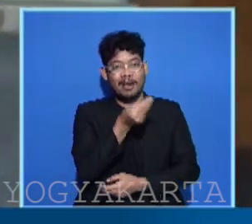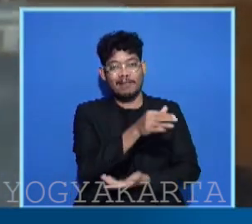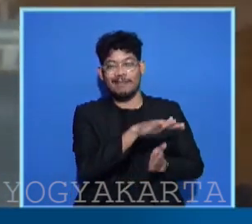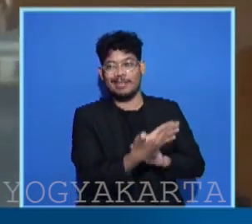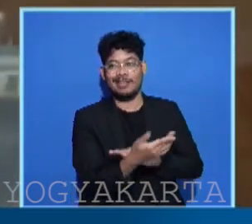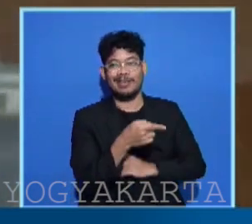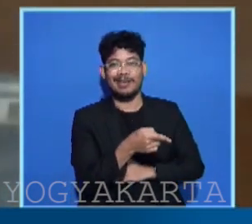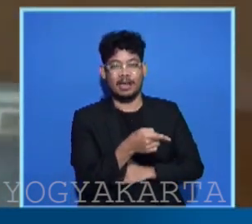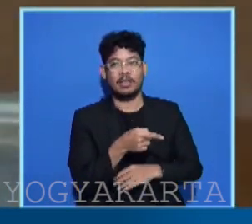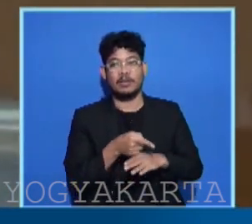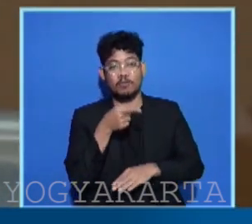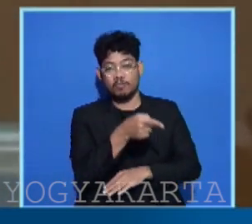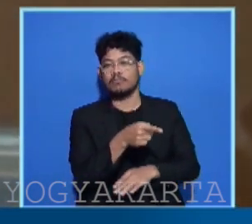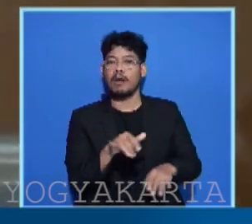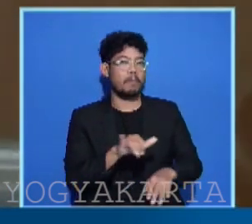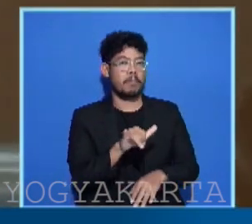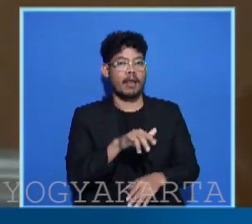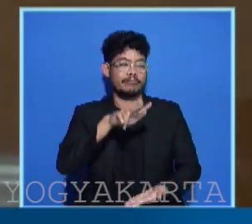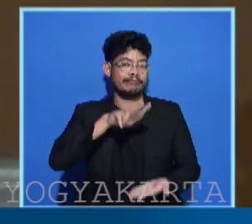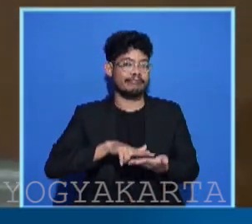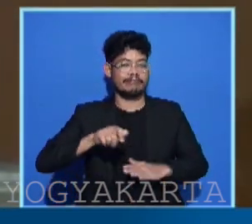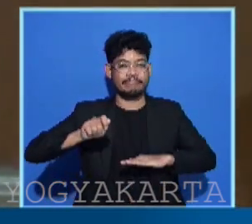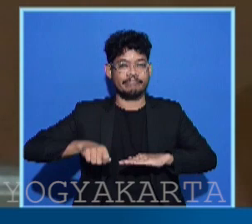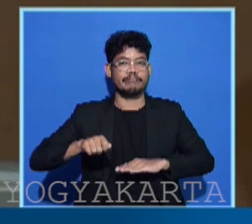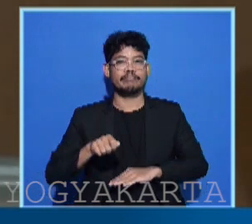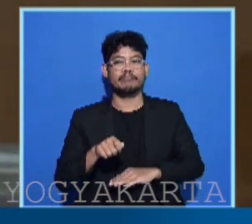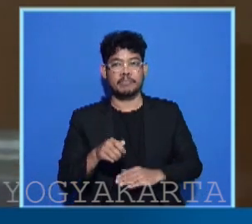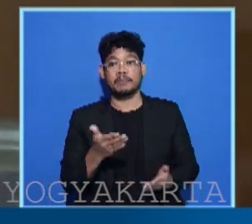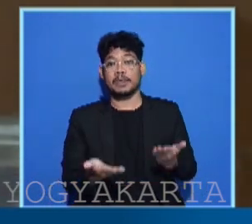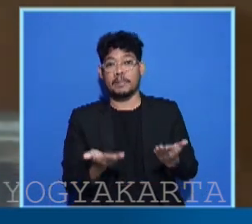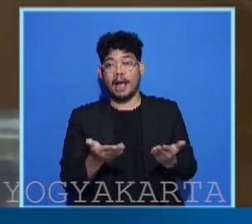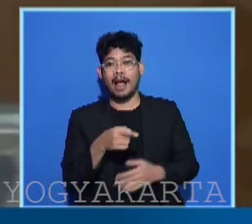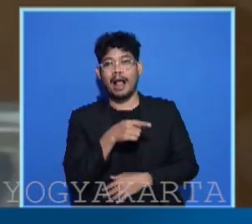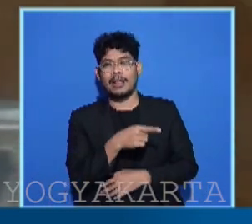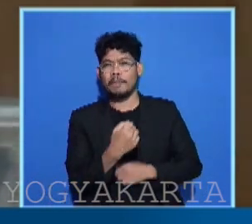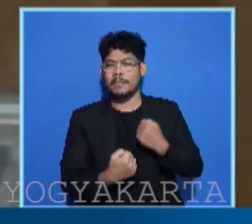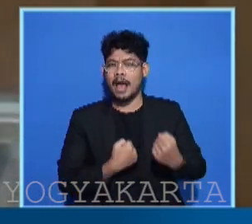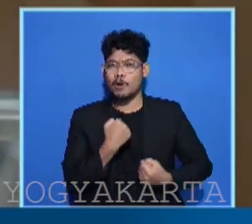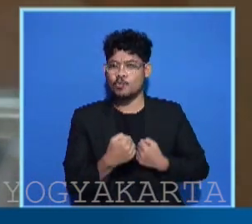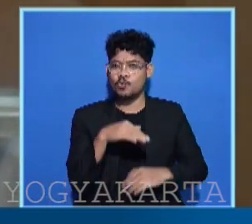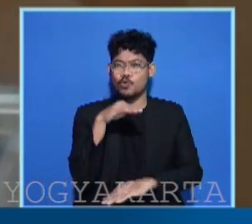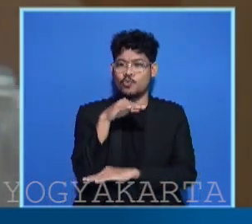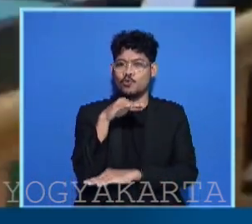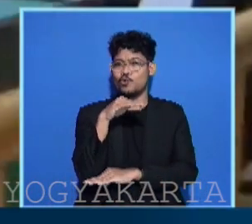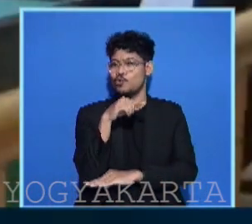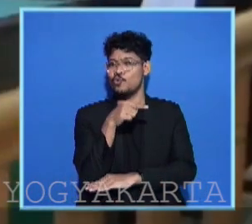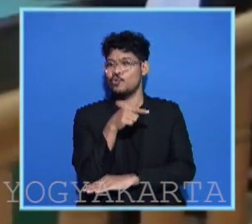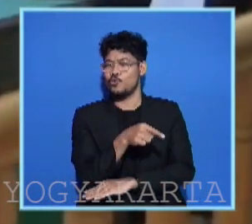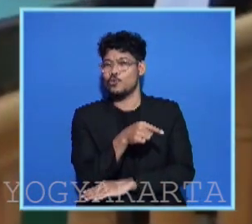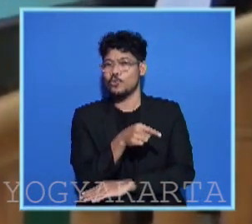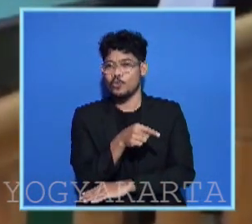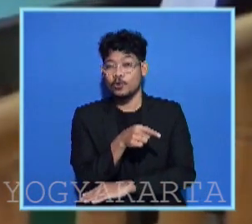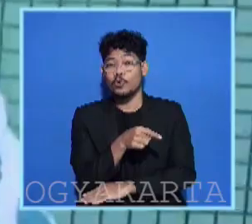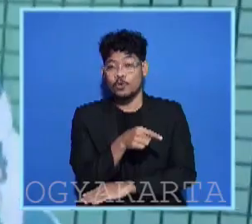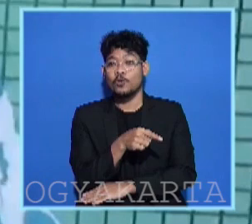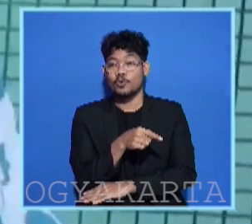jaksa penuntut umum dan mempertimbangkan atas perbuatan terdakwa yang sadis, keji, dan tidak berkemanusiaan tega menghabisi anggota